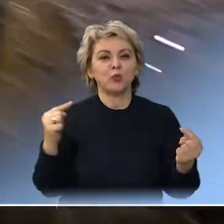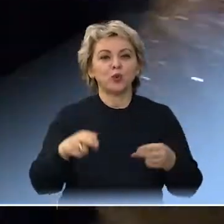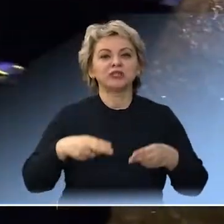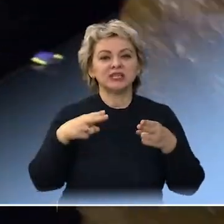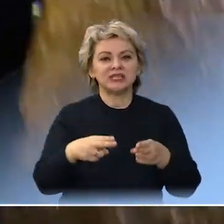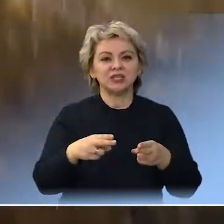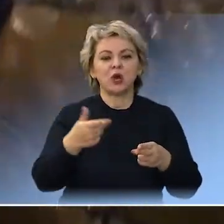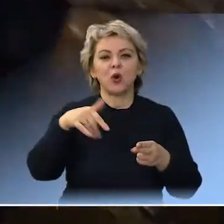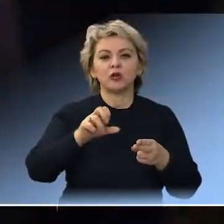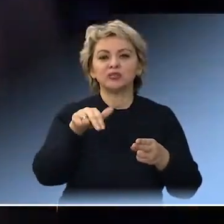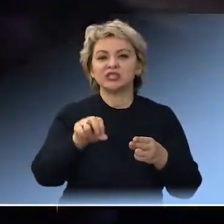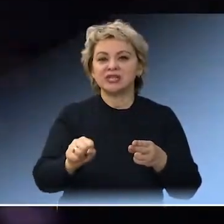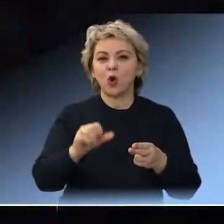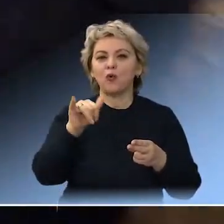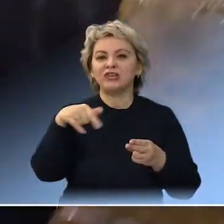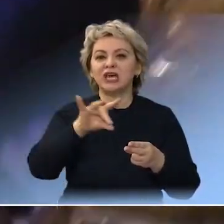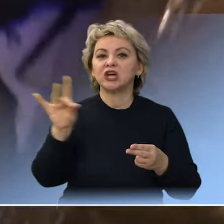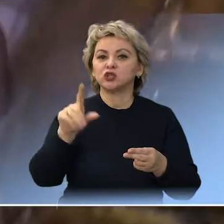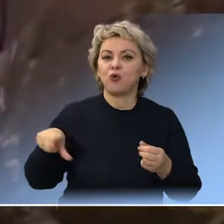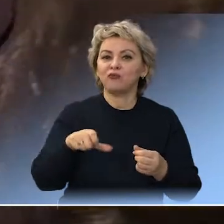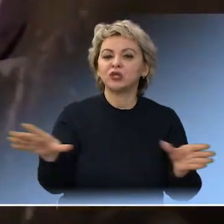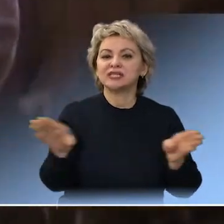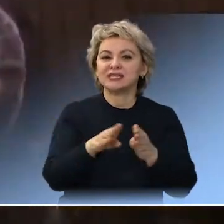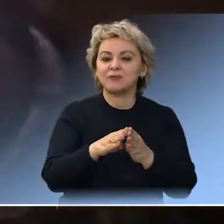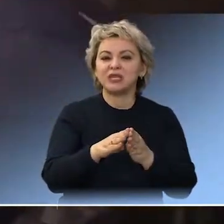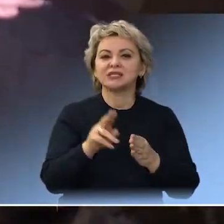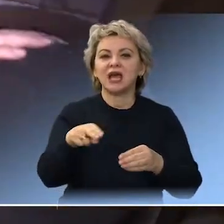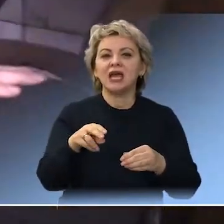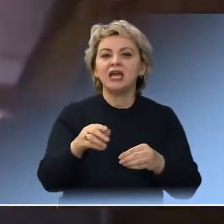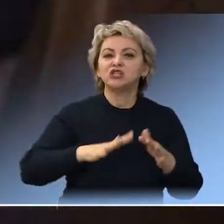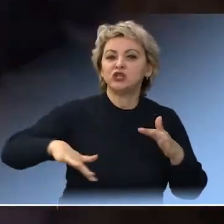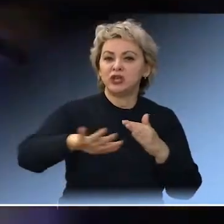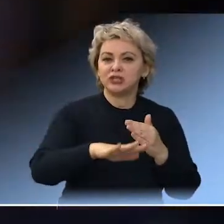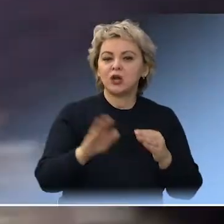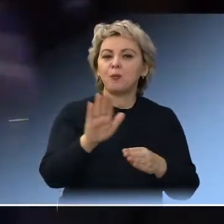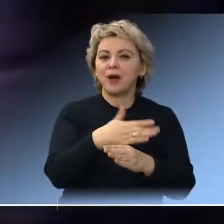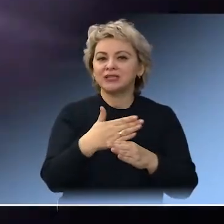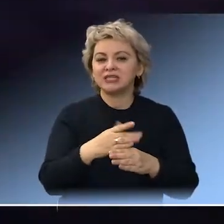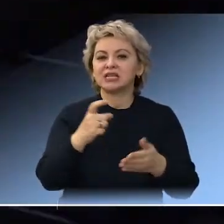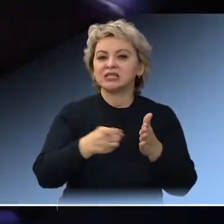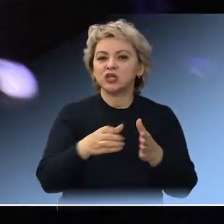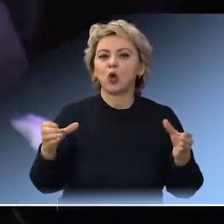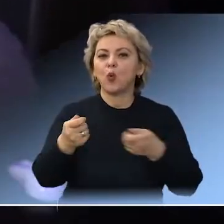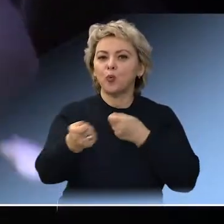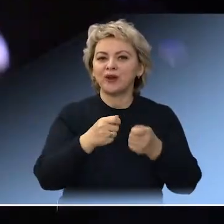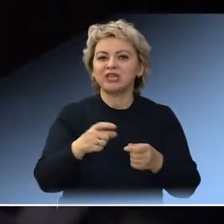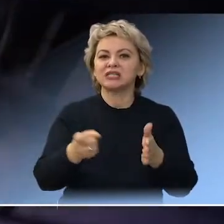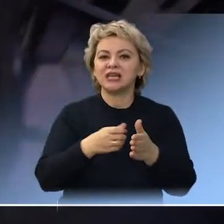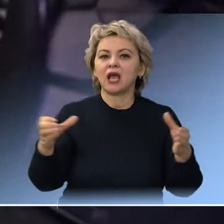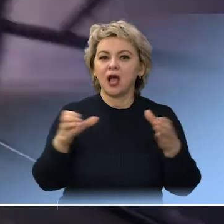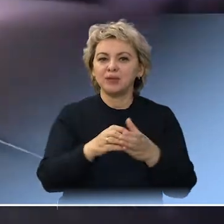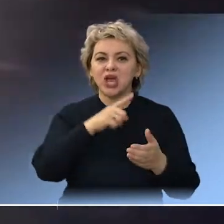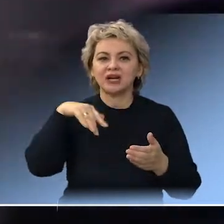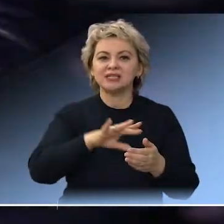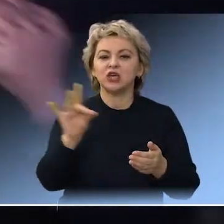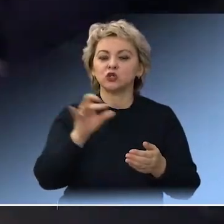противодействия коррупции УМВД России по городу Ростову-на-Дону совместно с коллегами из территориального подразделения Следственного управления Следственного комитета